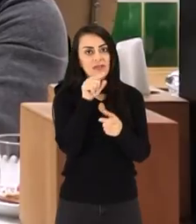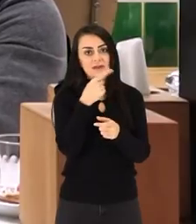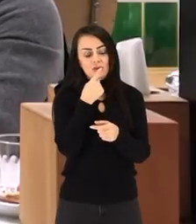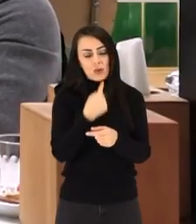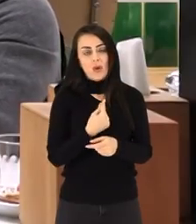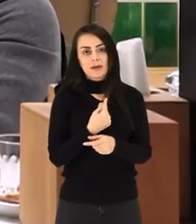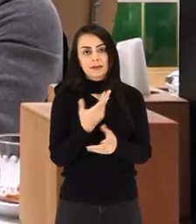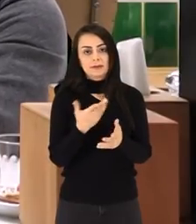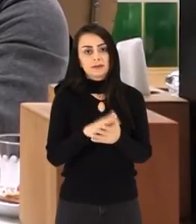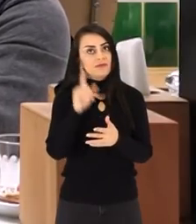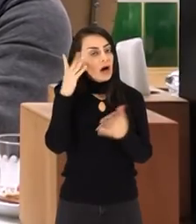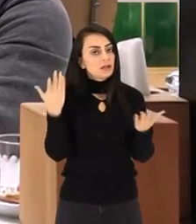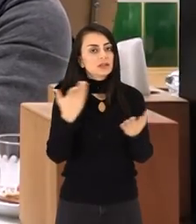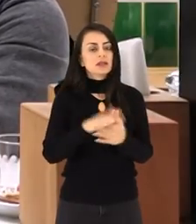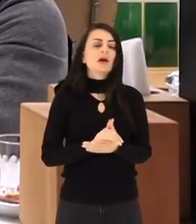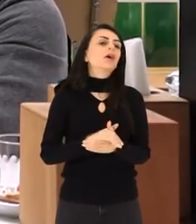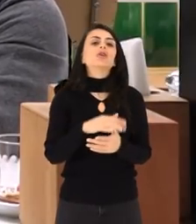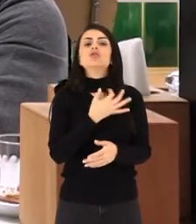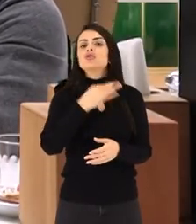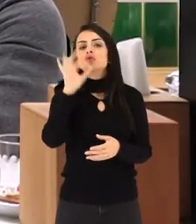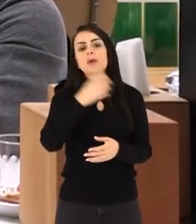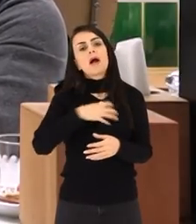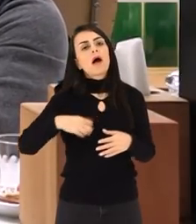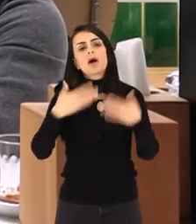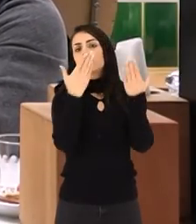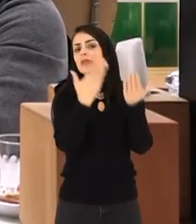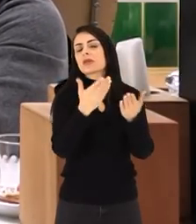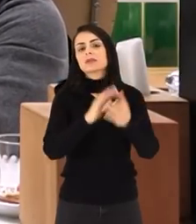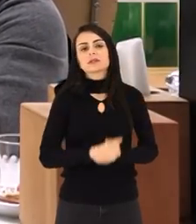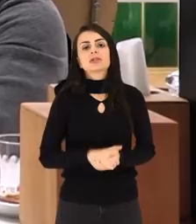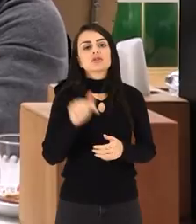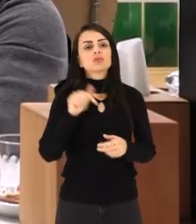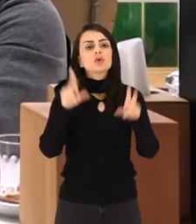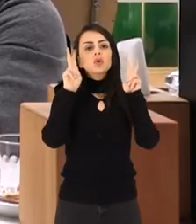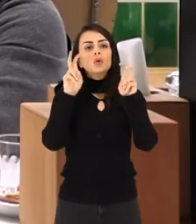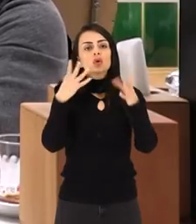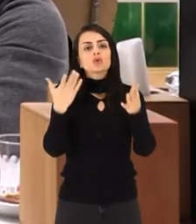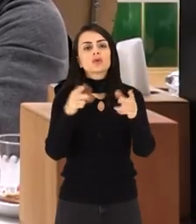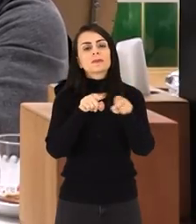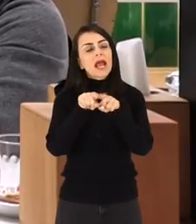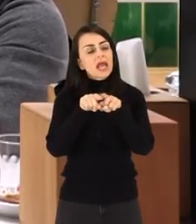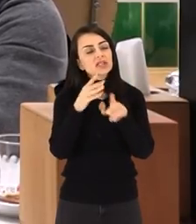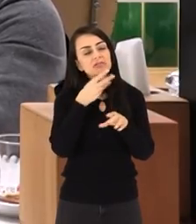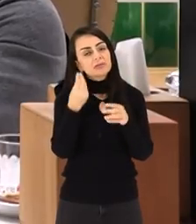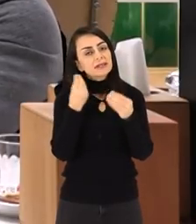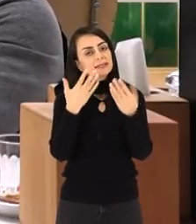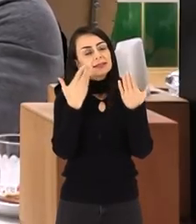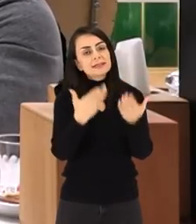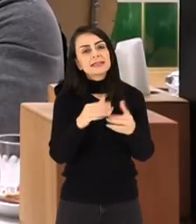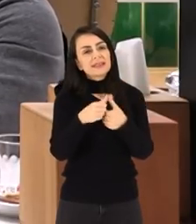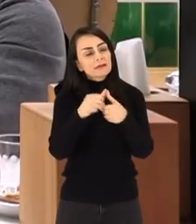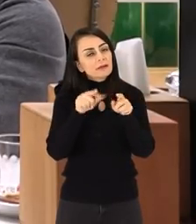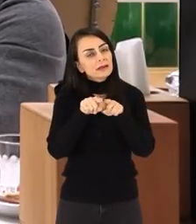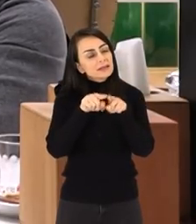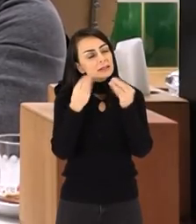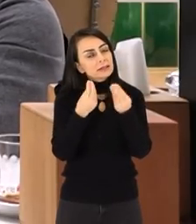Ebru da söyledi zaten. Evet. Yok vallahi billahi, şaka bir yana harika annelersiniz. Teşekkür çok güzel inşallah. Meseleyi, çok iyi eşlersiniz her